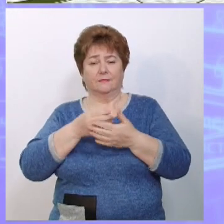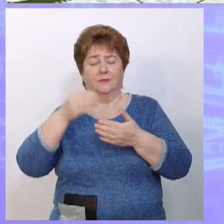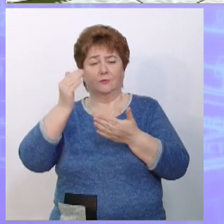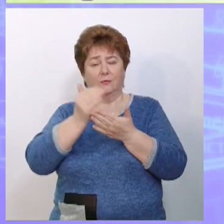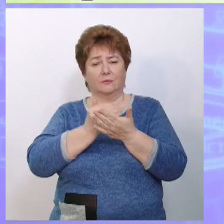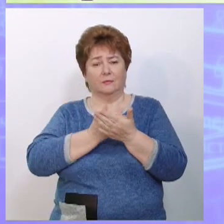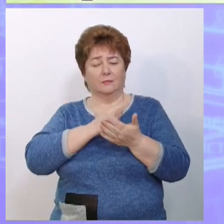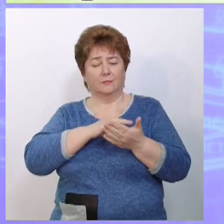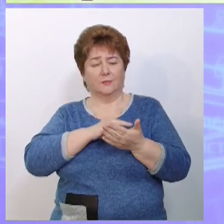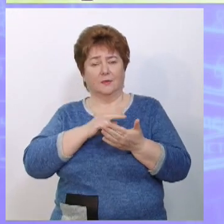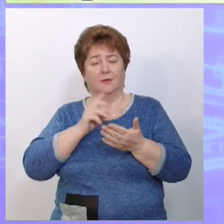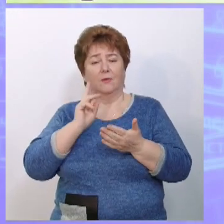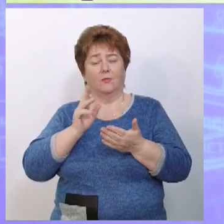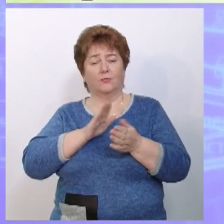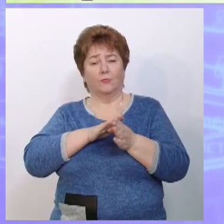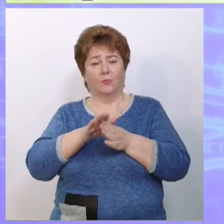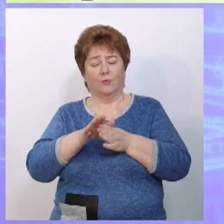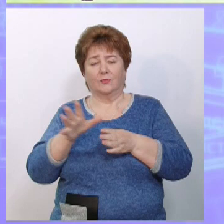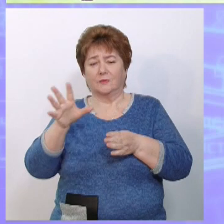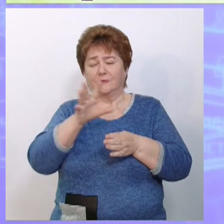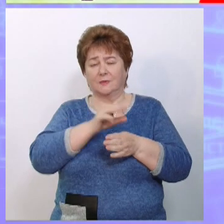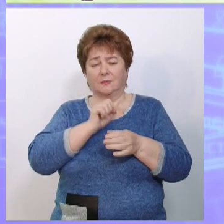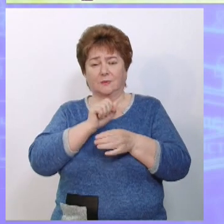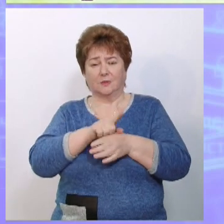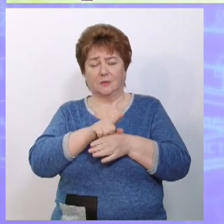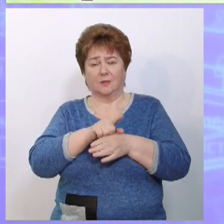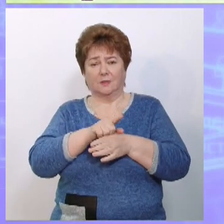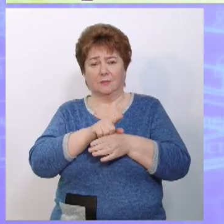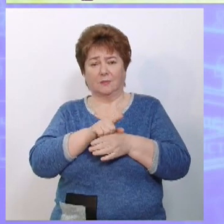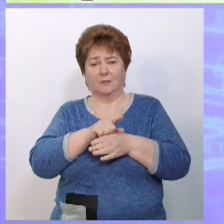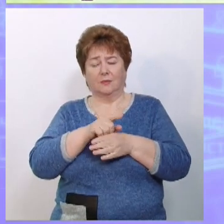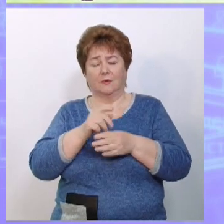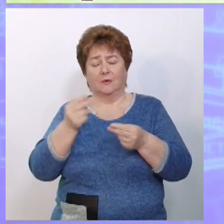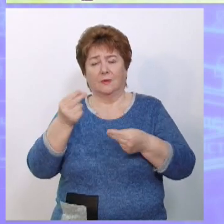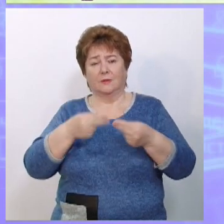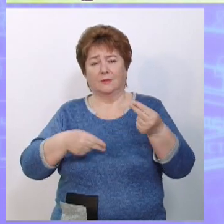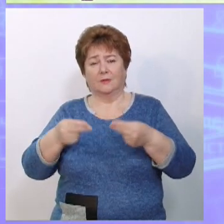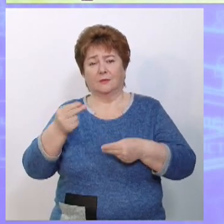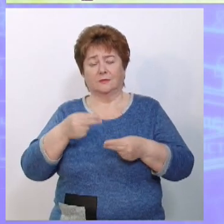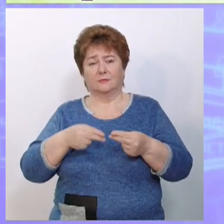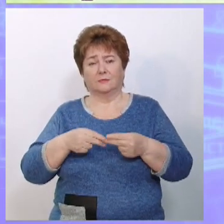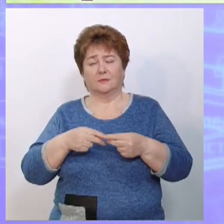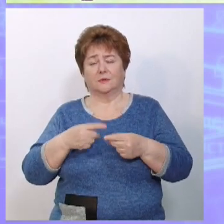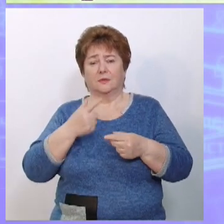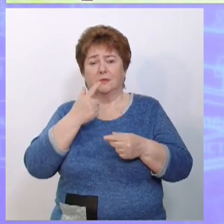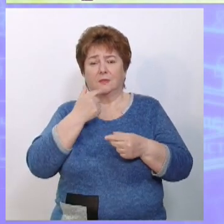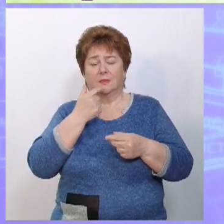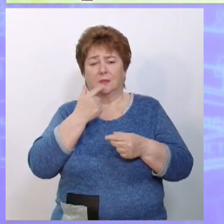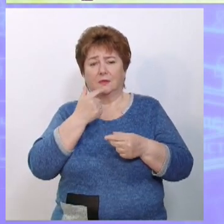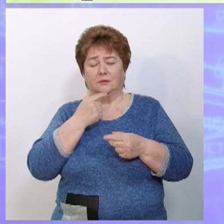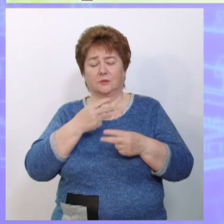уроке. Кто справился со всеми заданиями, нарисуйте